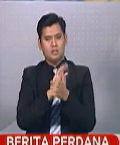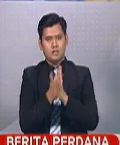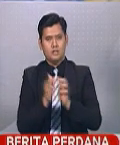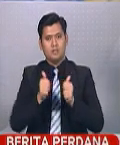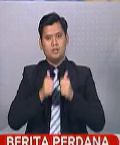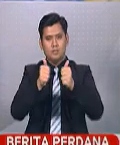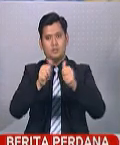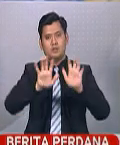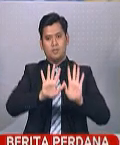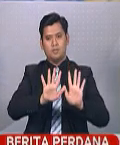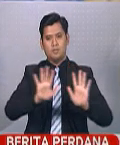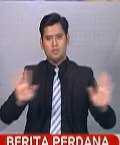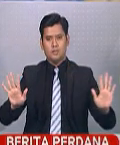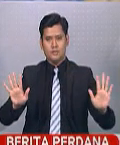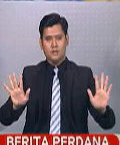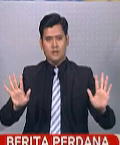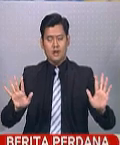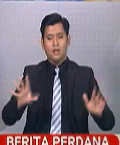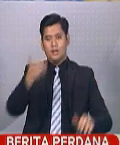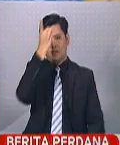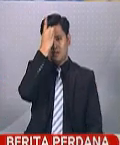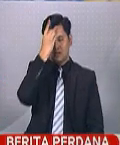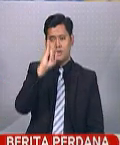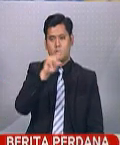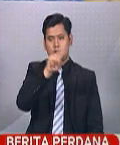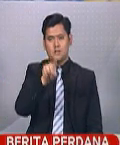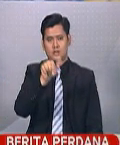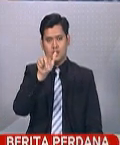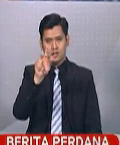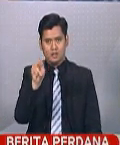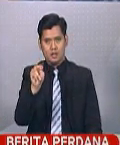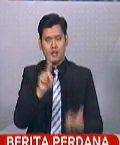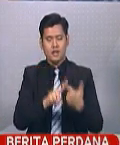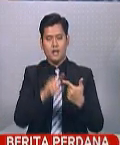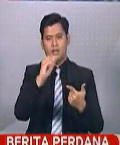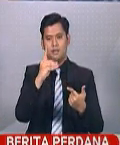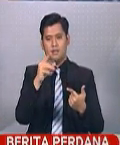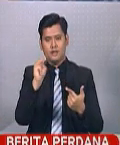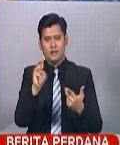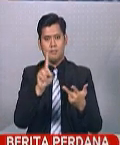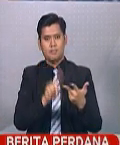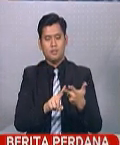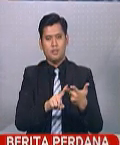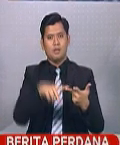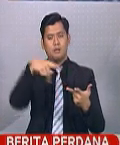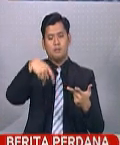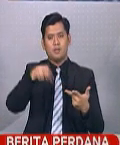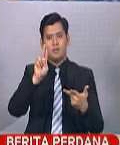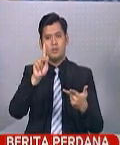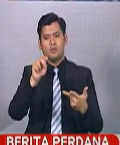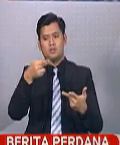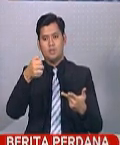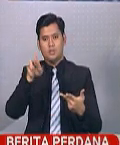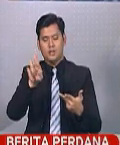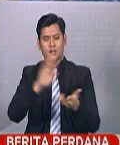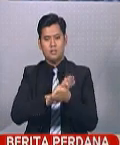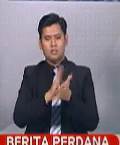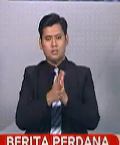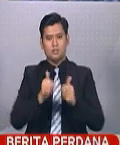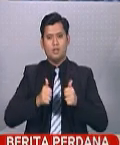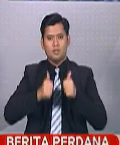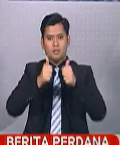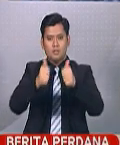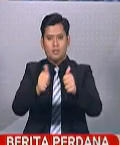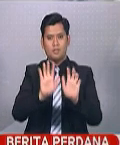Kolonel Bersekutu Datuk Seri Izlan Yusof, Adam Shah, Maznah Zulkifli dan Tiu Taha menyertai anggota